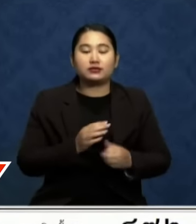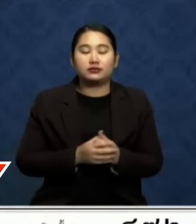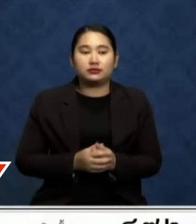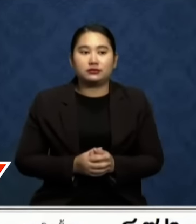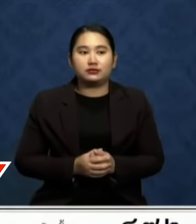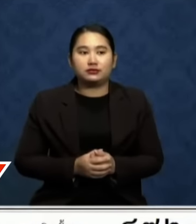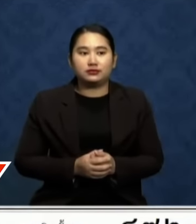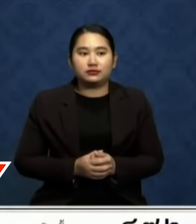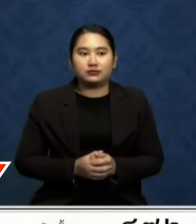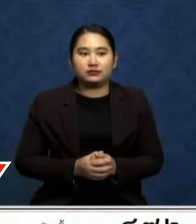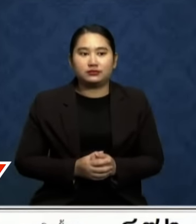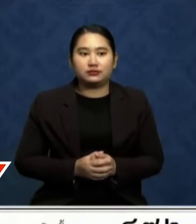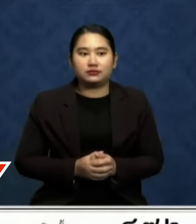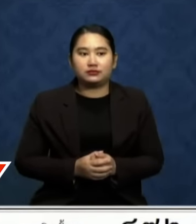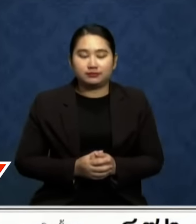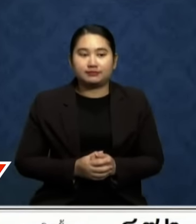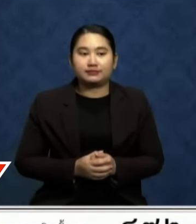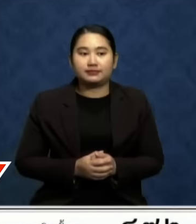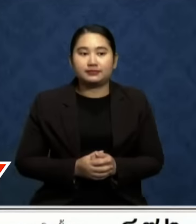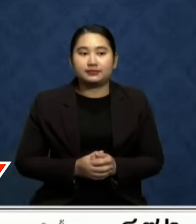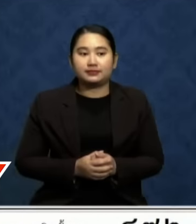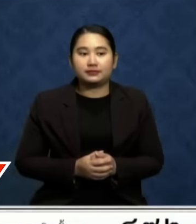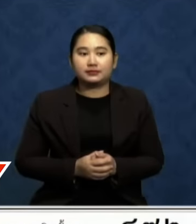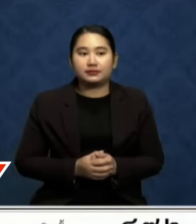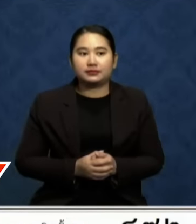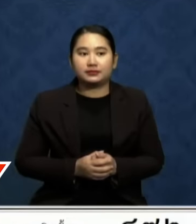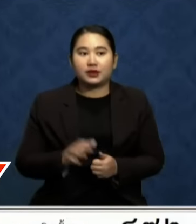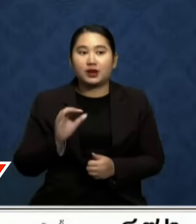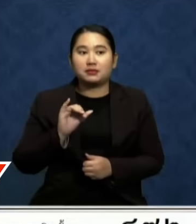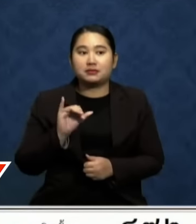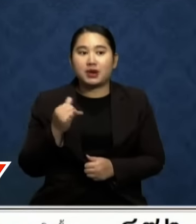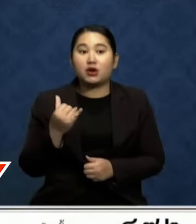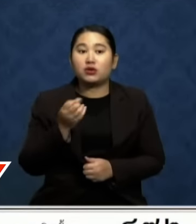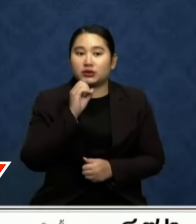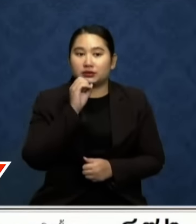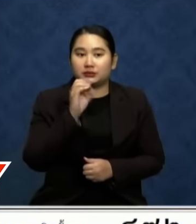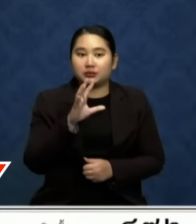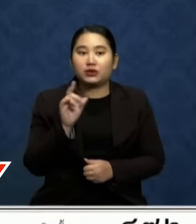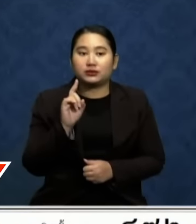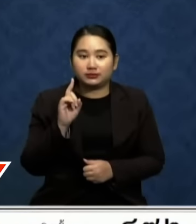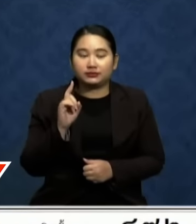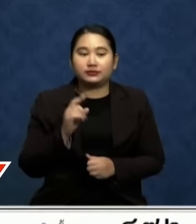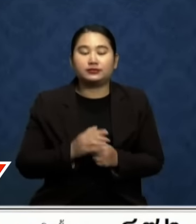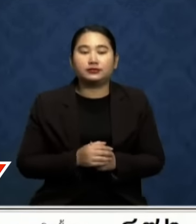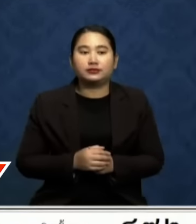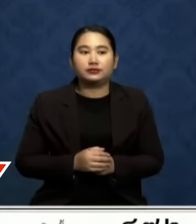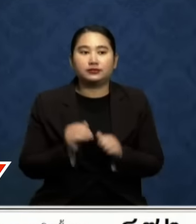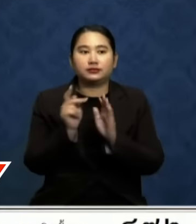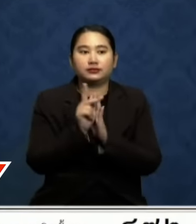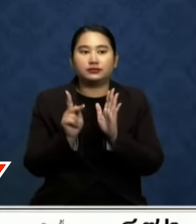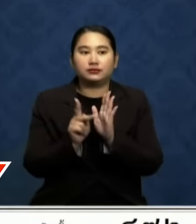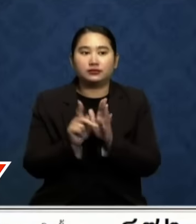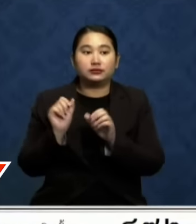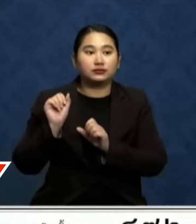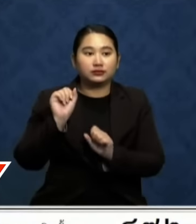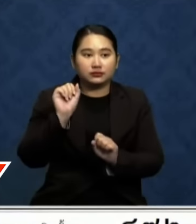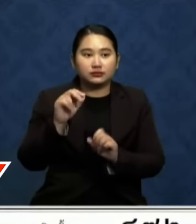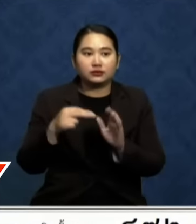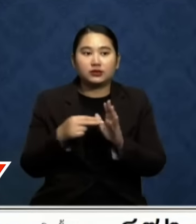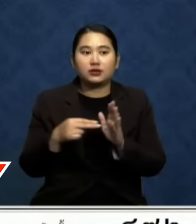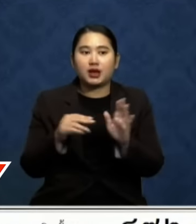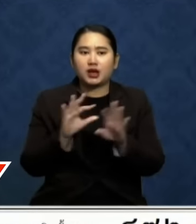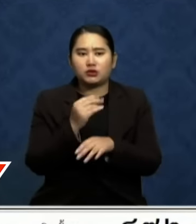ะนอกจากนั้นนะคะบางท่านบอกว่าเรื่องการออกกฎหมายเนี่ยมันจะเป็นการไปลิดร